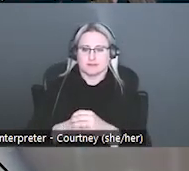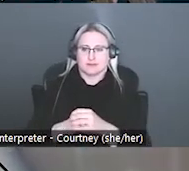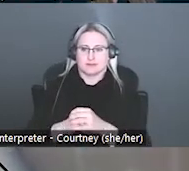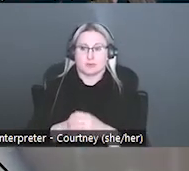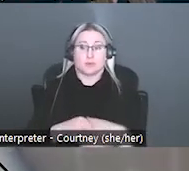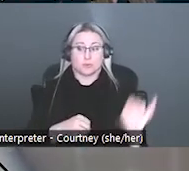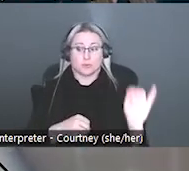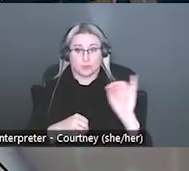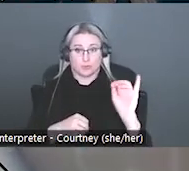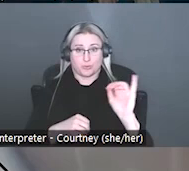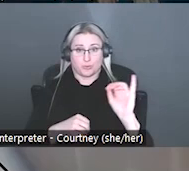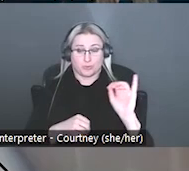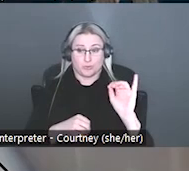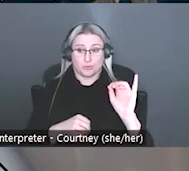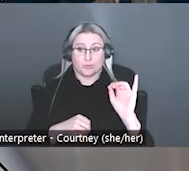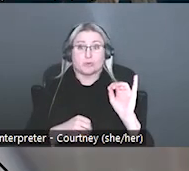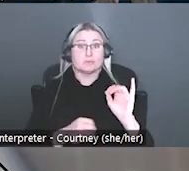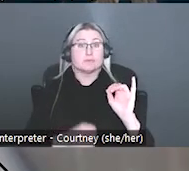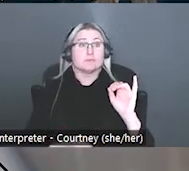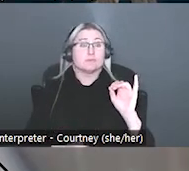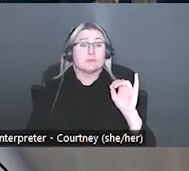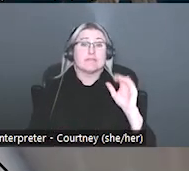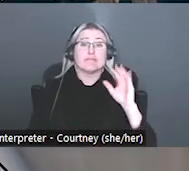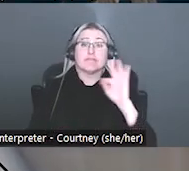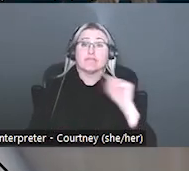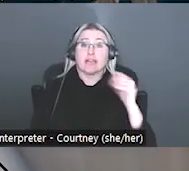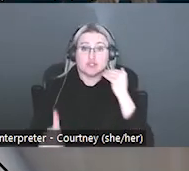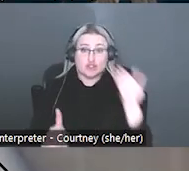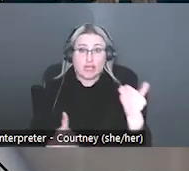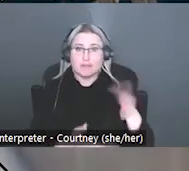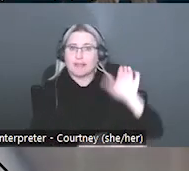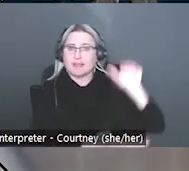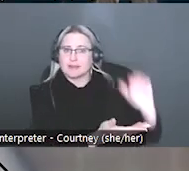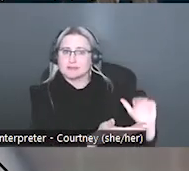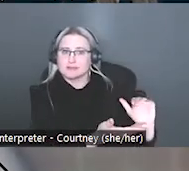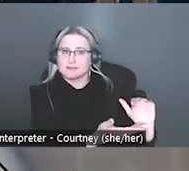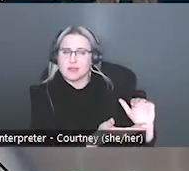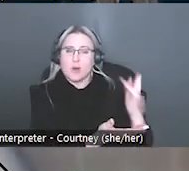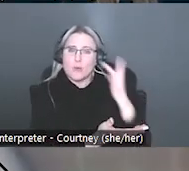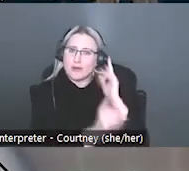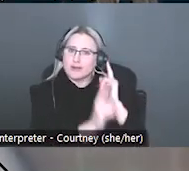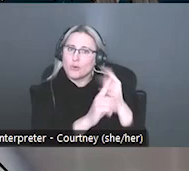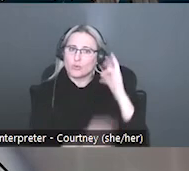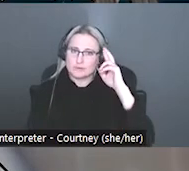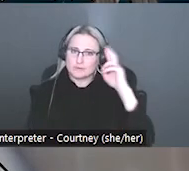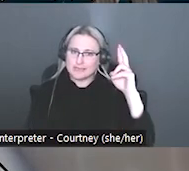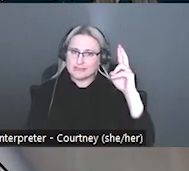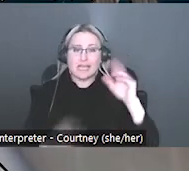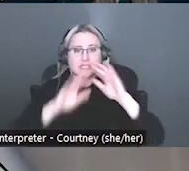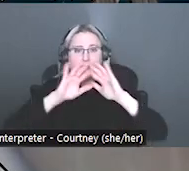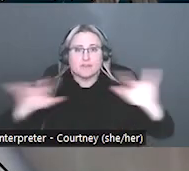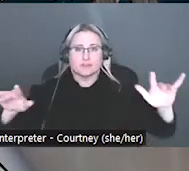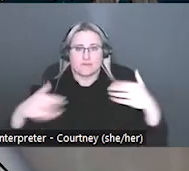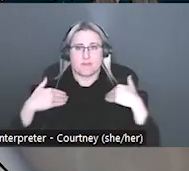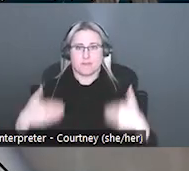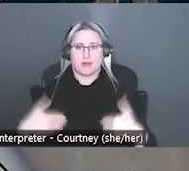ces préjugés anticorpulents. Et nous voulons diminuer le fat shaming parmi les gens pour